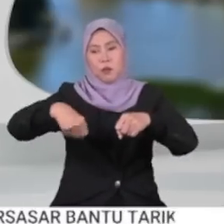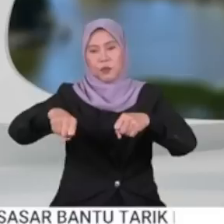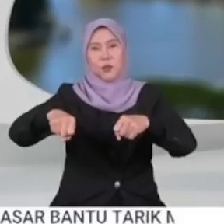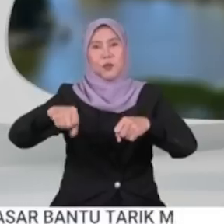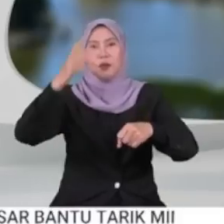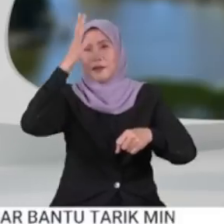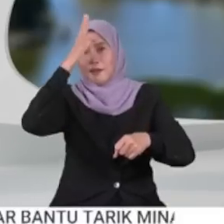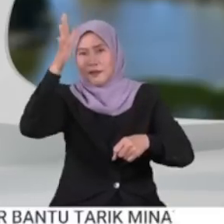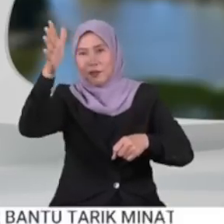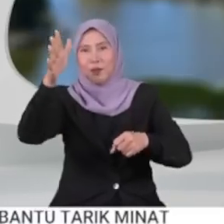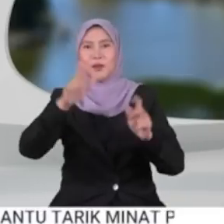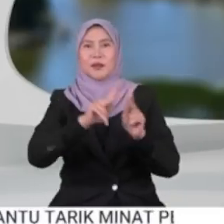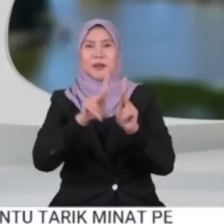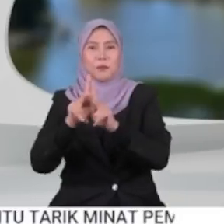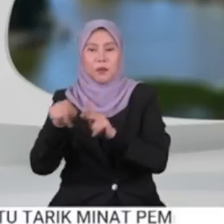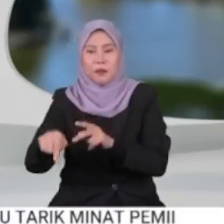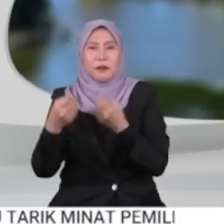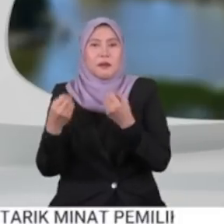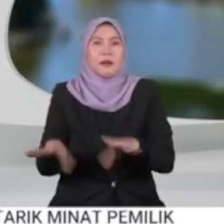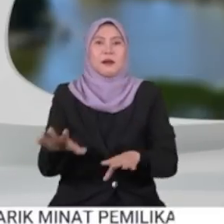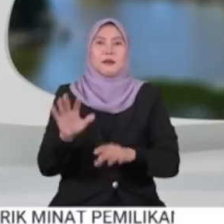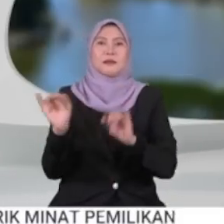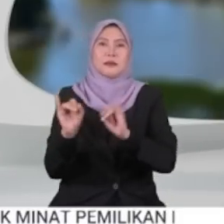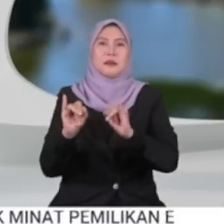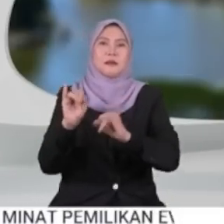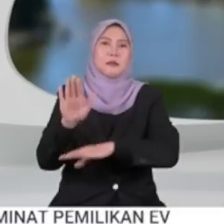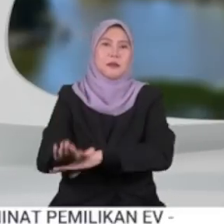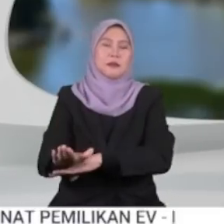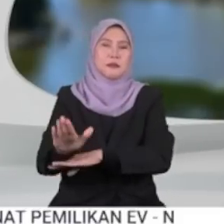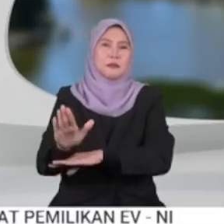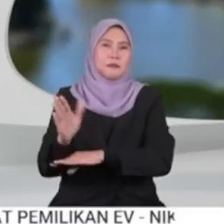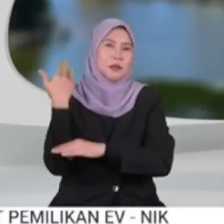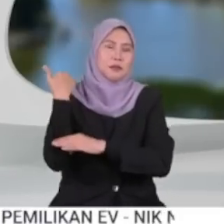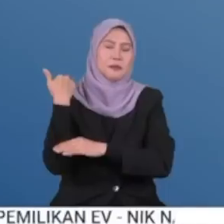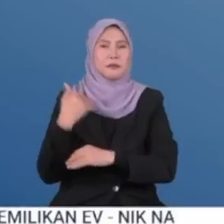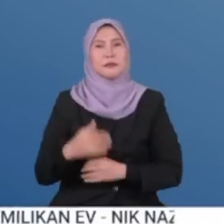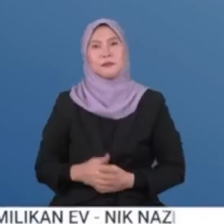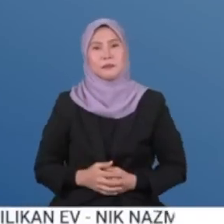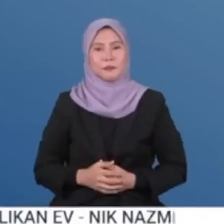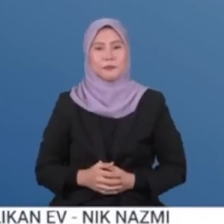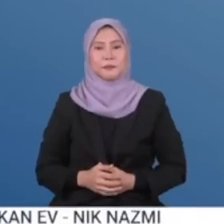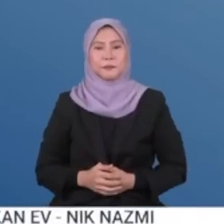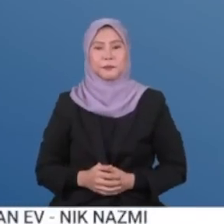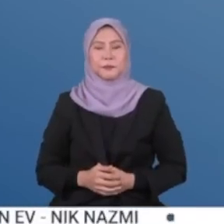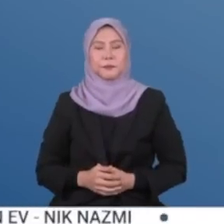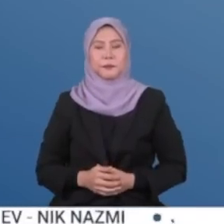motosikal datuknya di Kampung Bintawak hilang pada petang Isnin lepas.